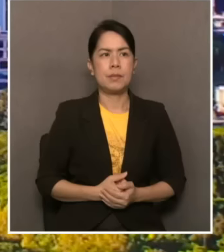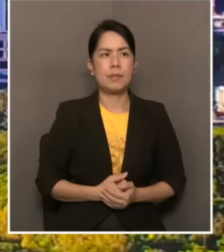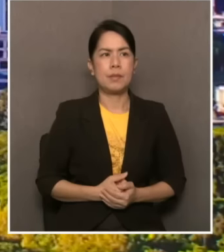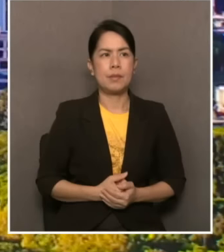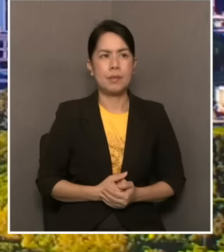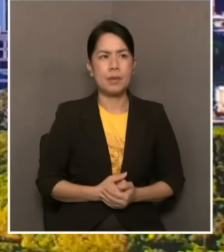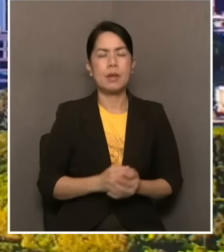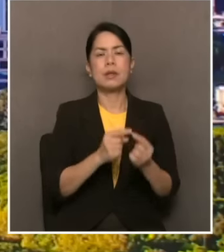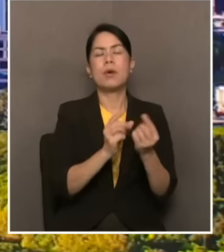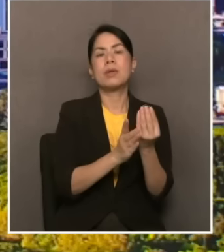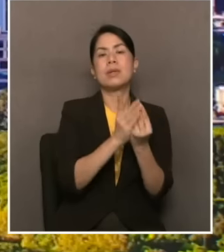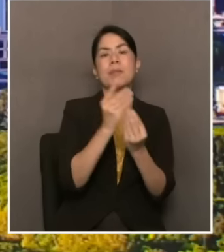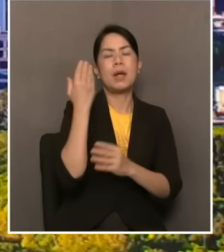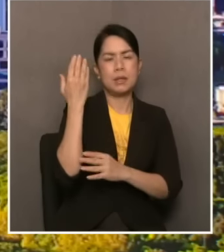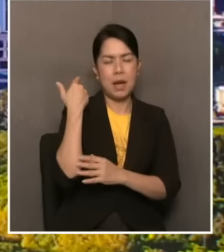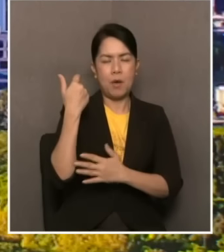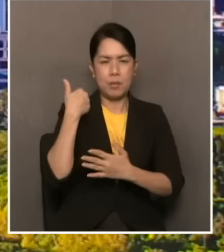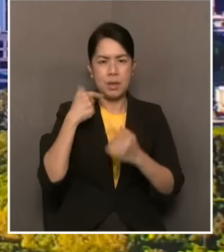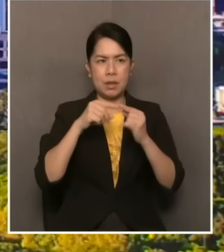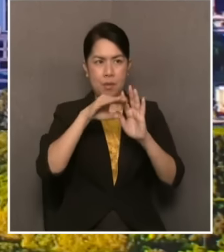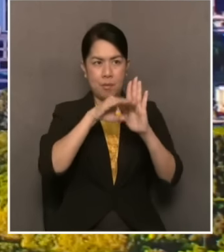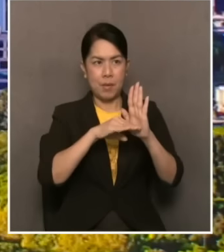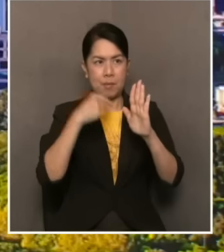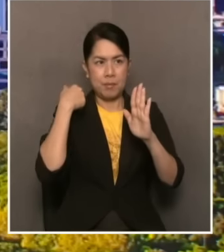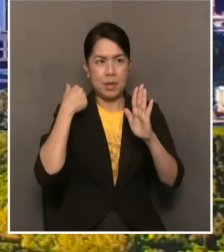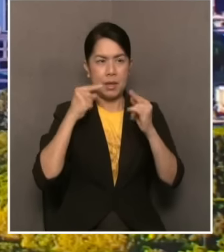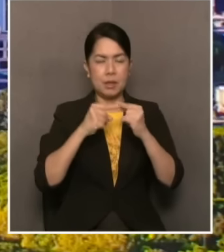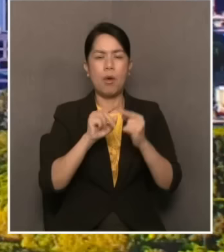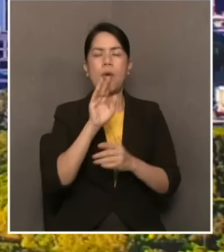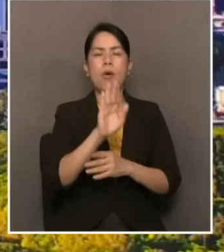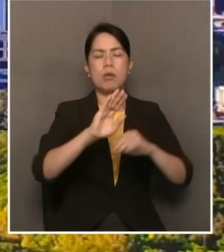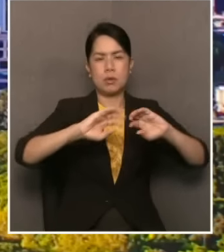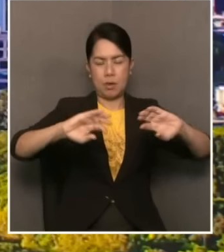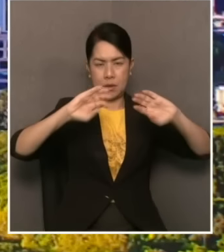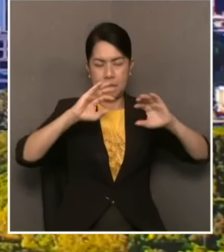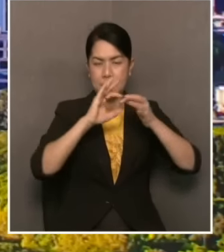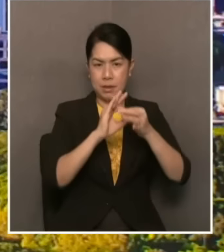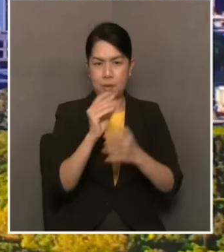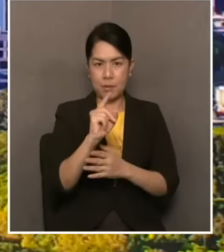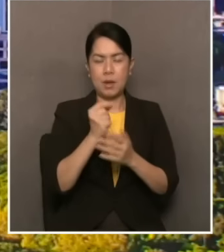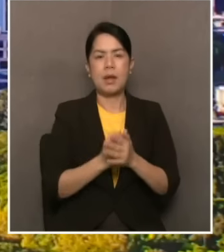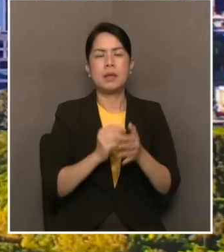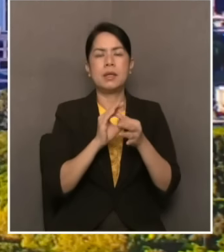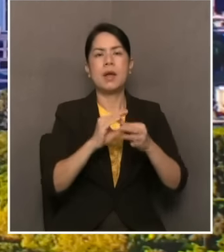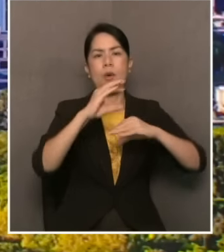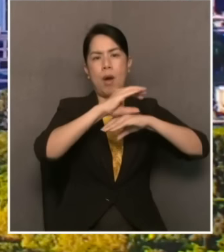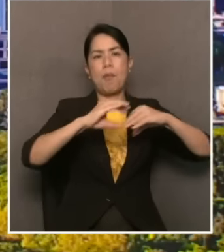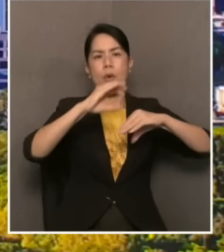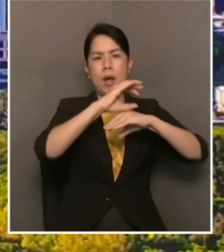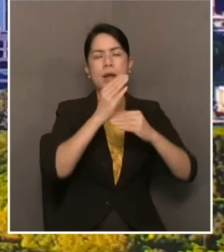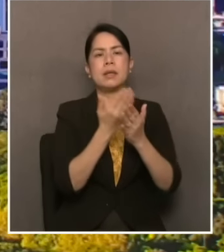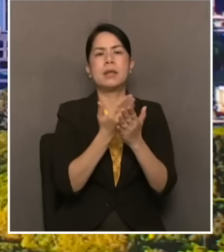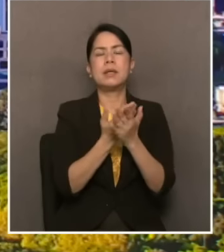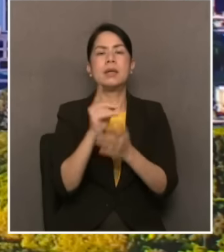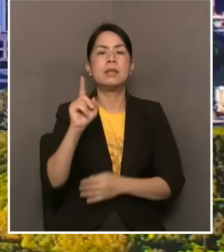ท่งสัดาศที่ผ่านมามีการแลงรายละเอีดที่ชัเจนมากยิงขึ้นจากรัฐบาลในประเด็นเรื่องของโครงการ 1,000 บาทท